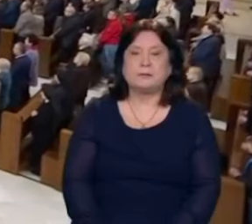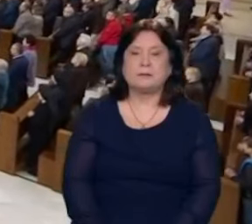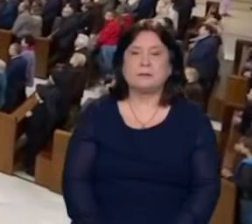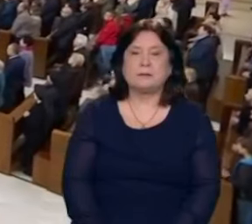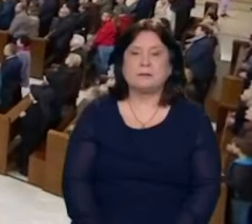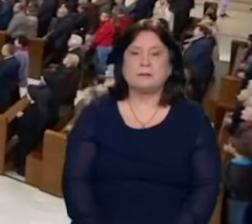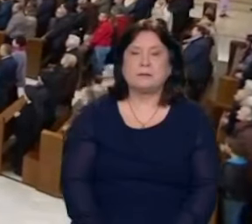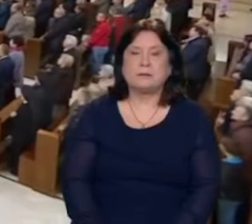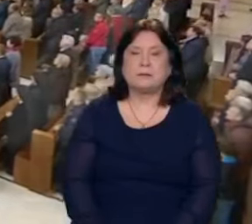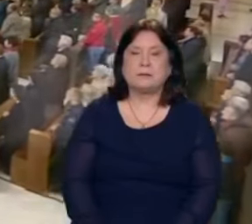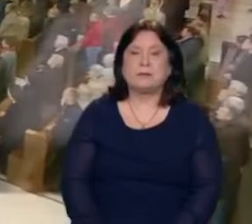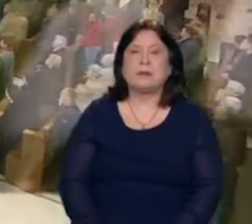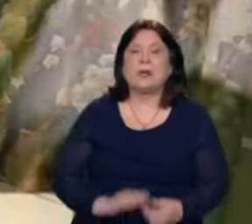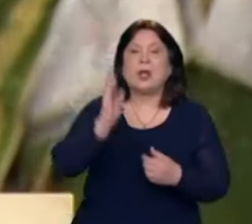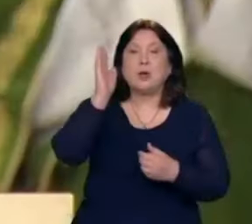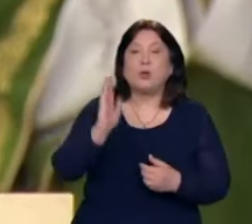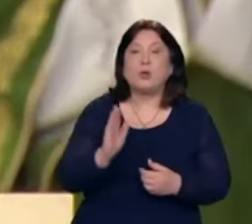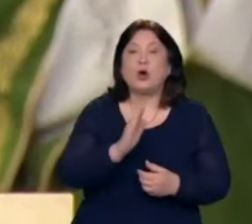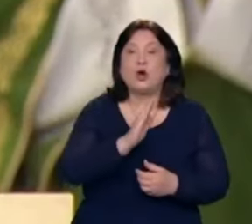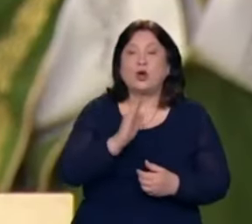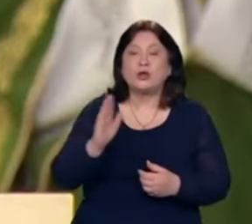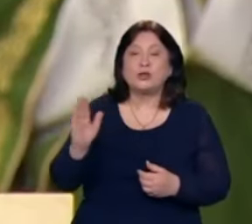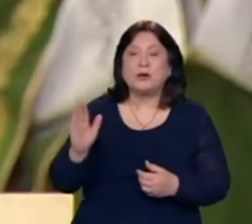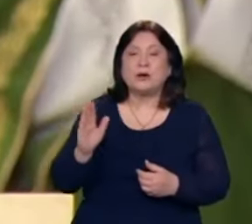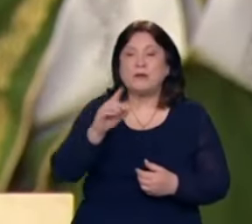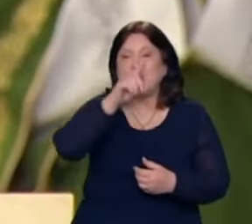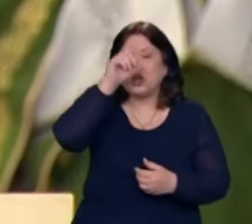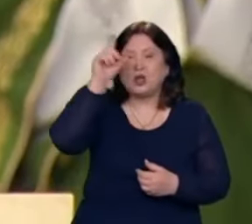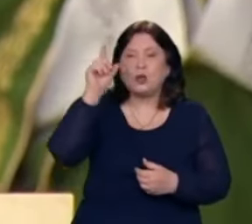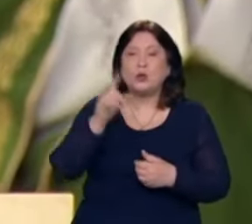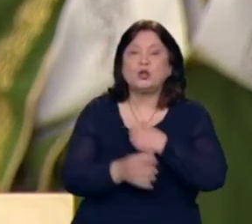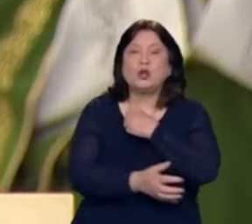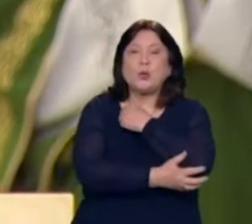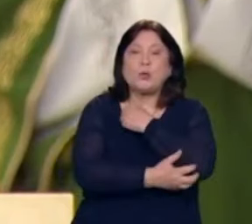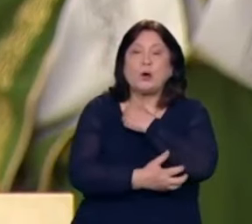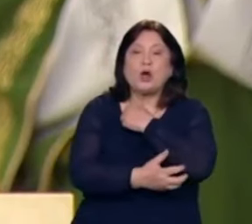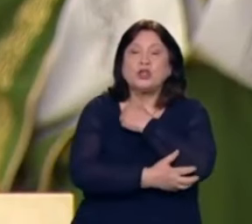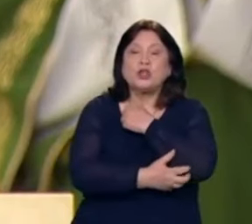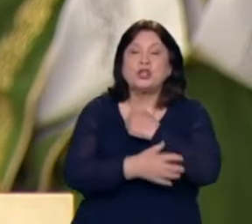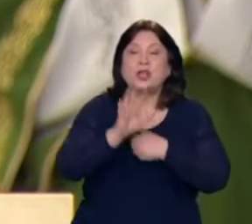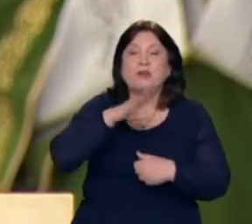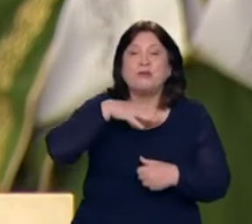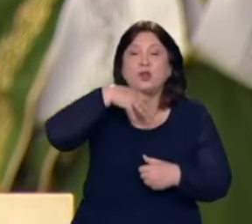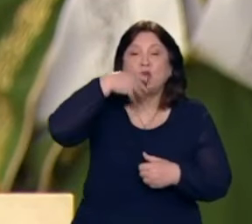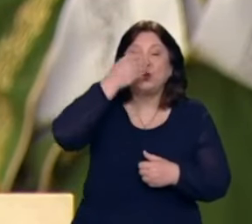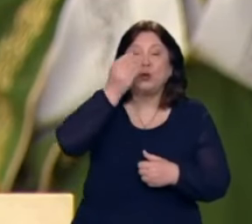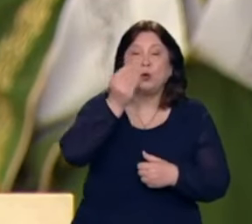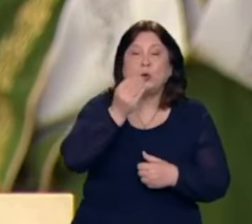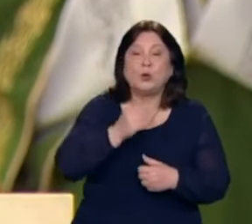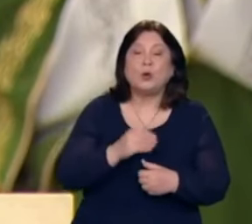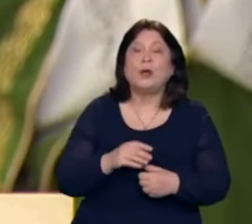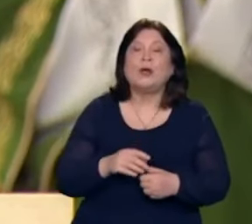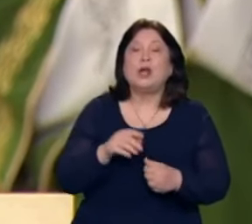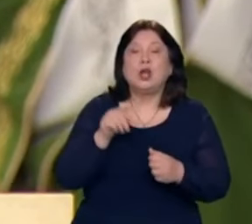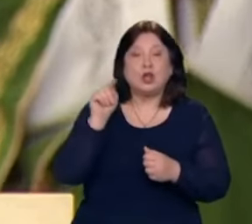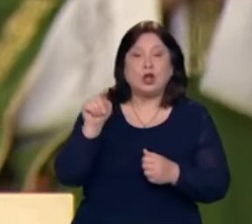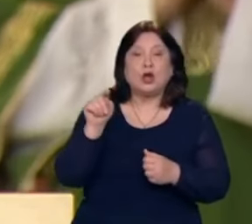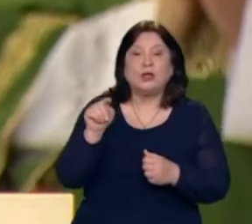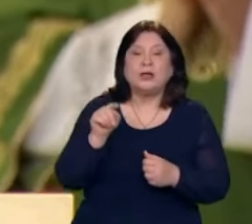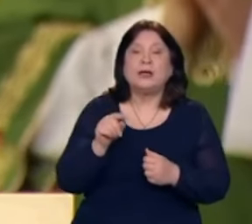Alleluja Błogosławieni ubocy w duchu albowiem do